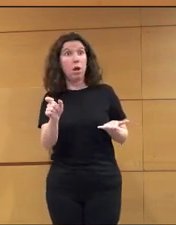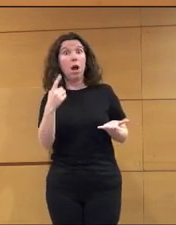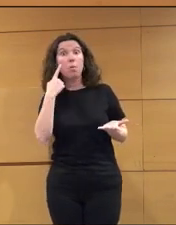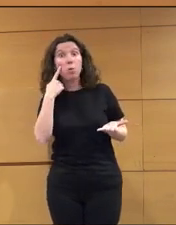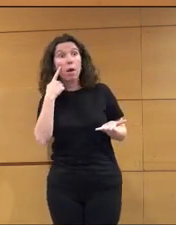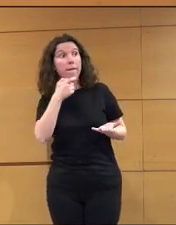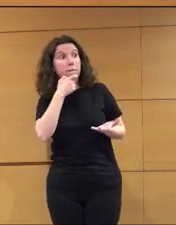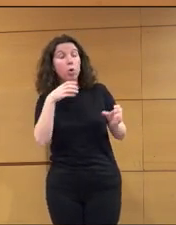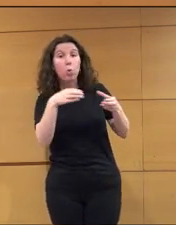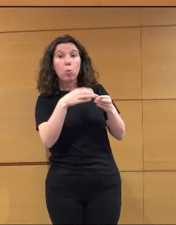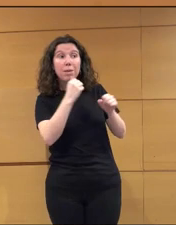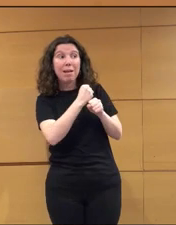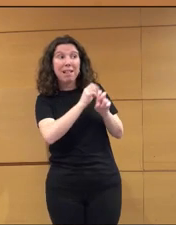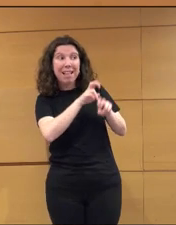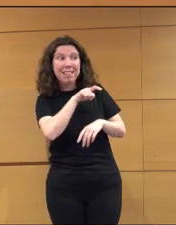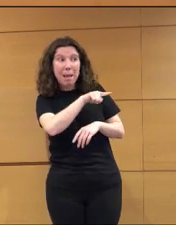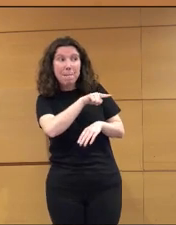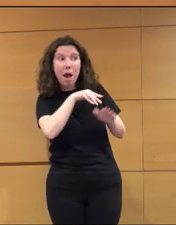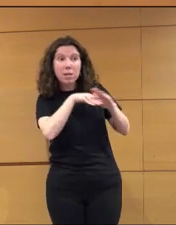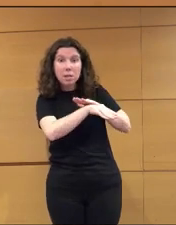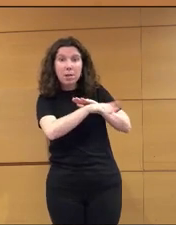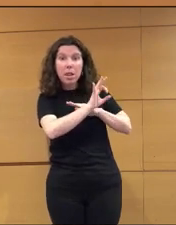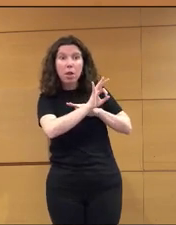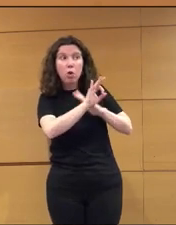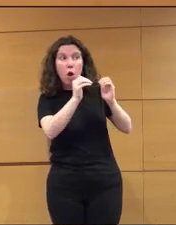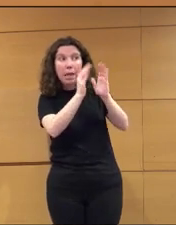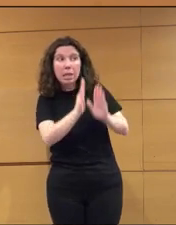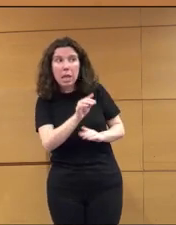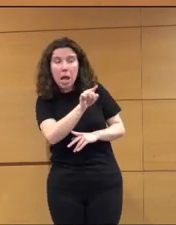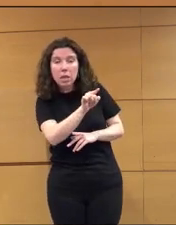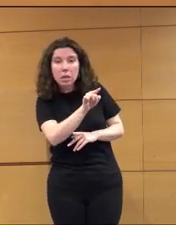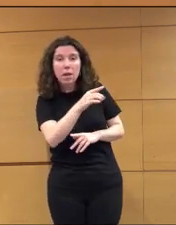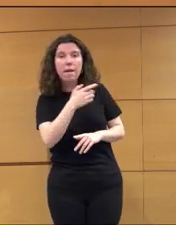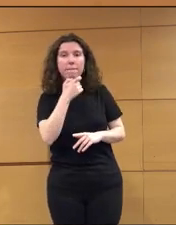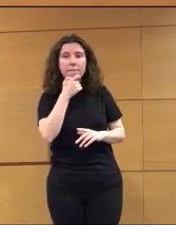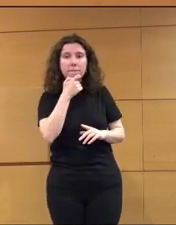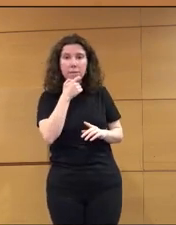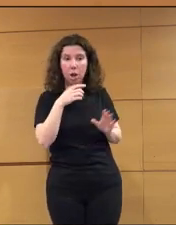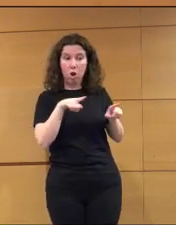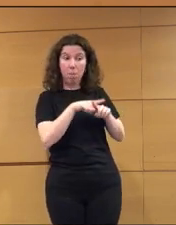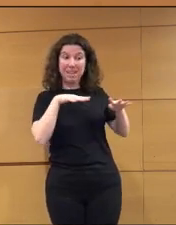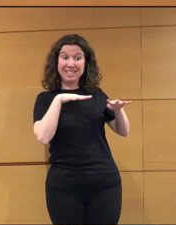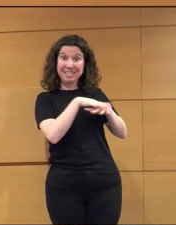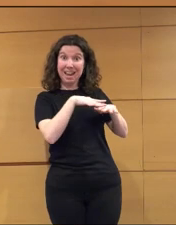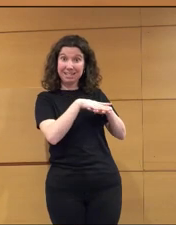treballés amb això relacionat amb l'accessibilitat, o una entitat, poguéssim ser, doncs, el referent que veniu a AccessCat i des d'aquí